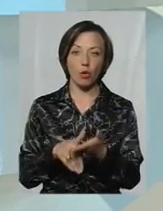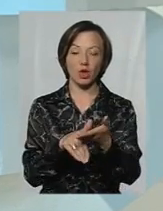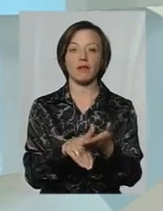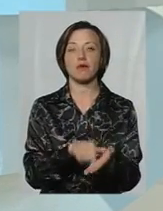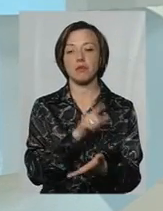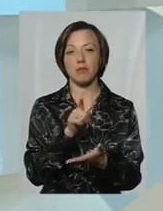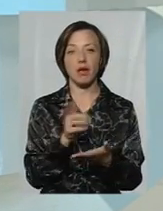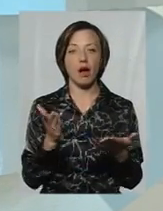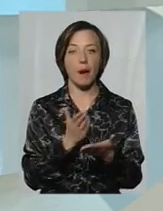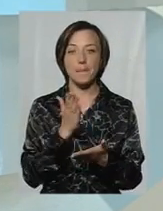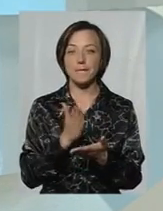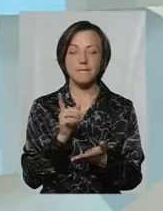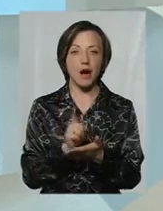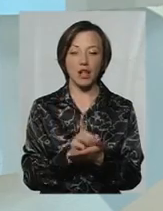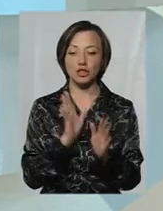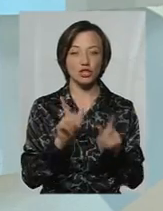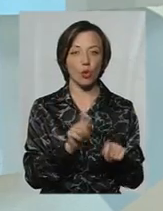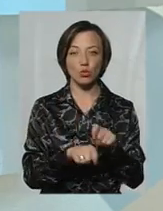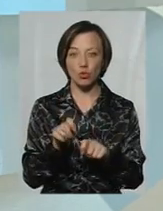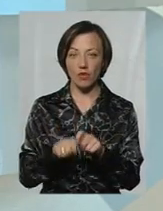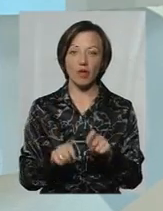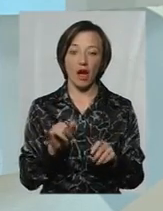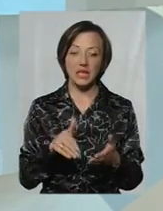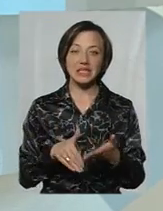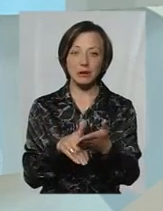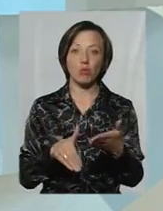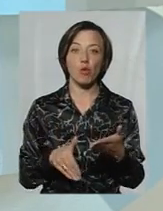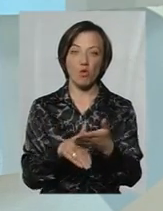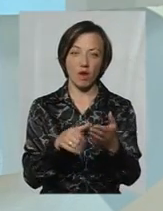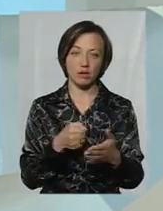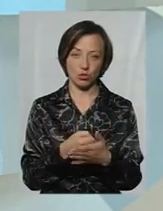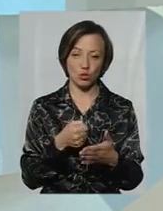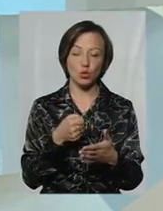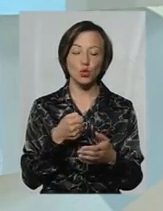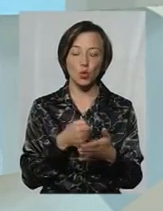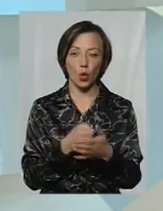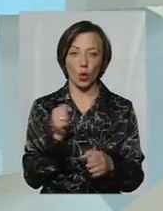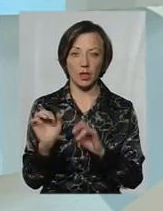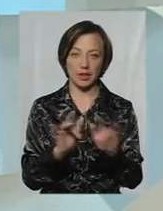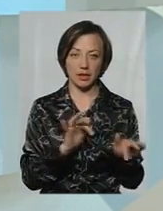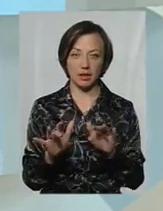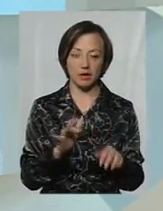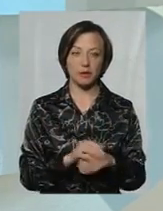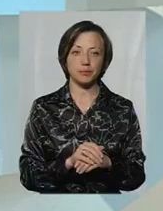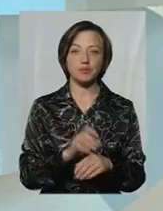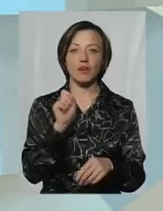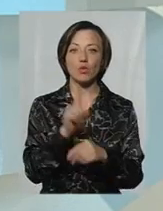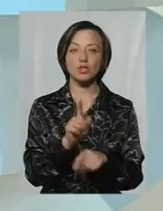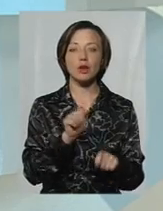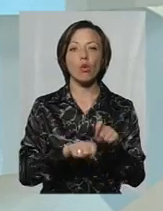має лише не лише контролювати, так, а стимулювати, а має безпосередню функцію